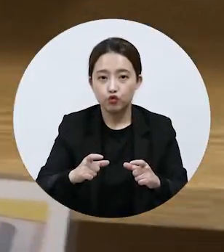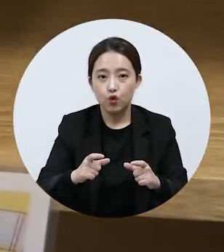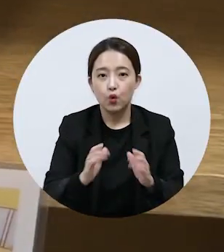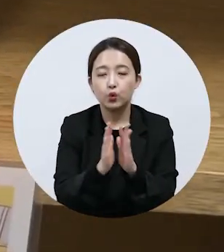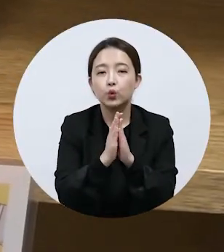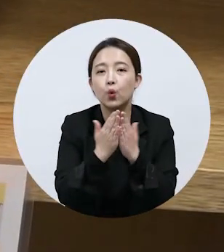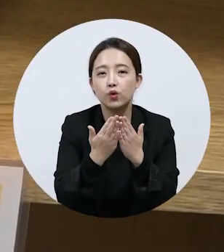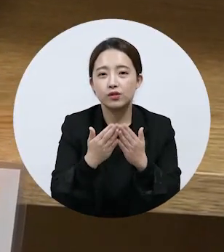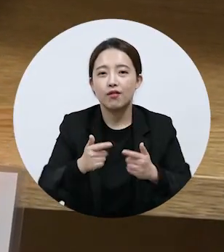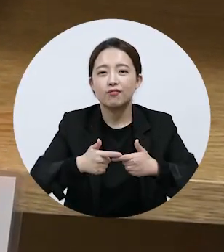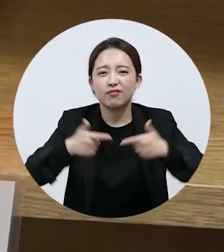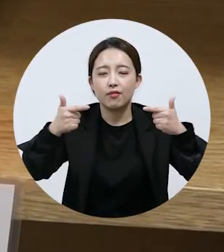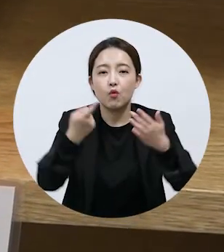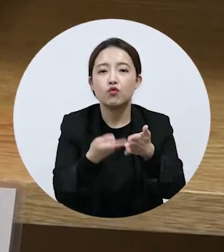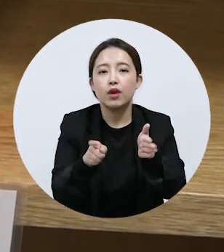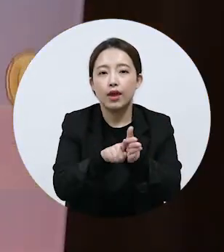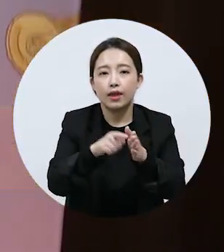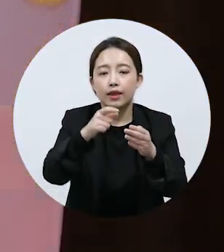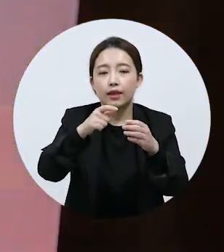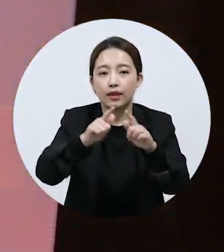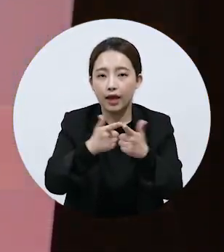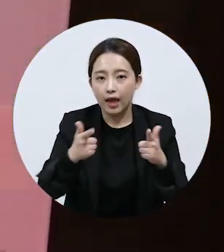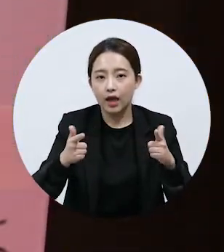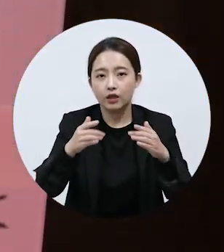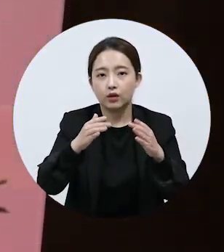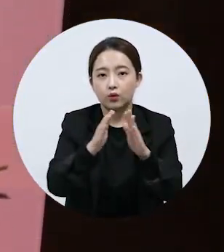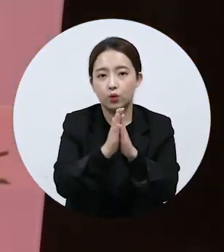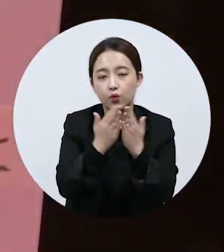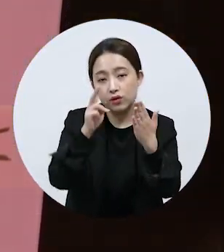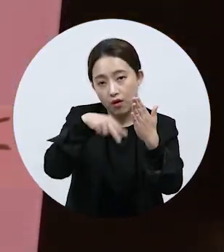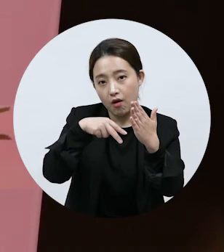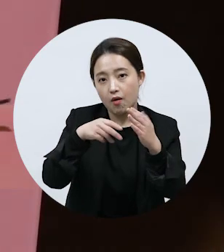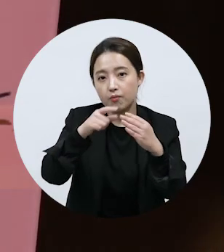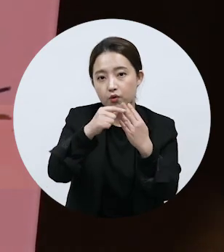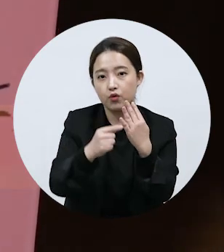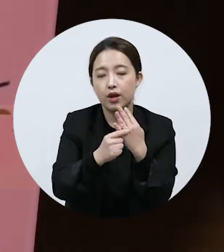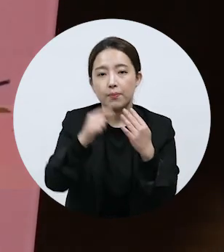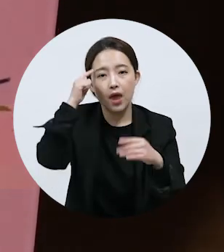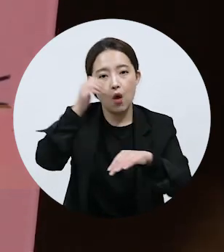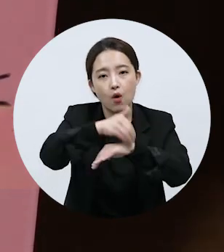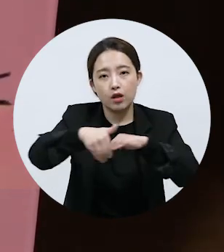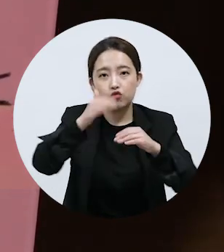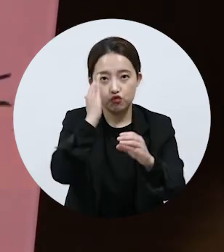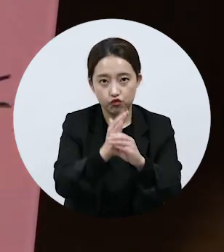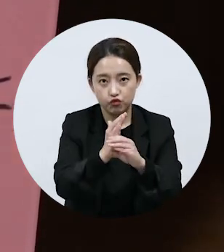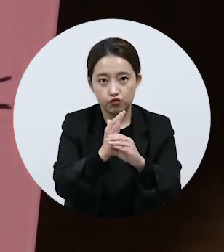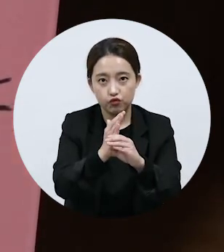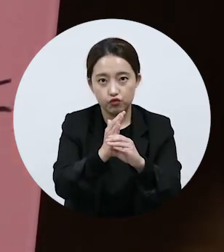앞으로도 구로구는 독서 저변 확대를 위해 다양한 독서 프로그램을 마련할 것입니다.